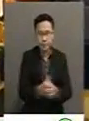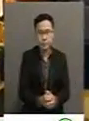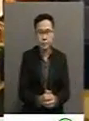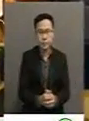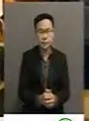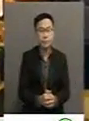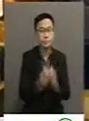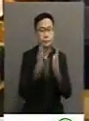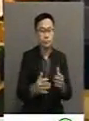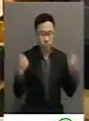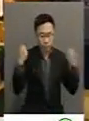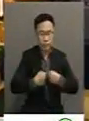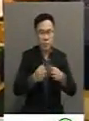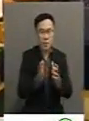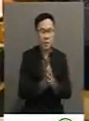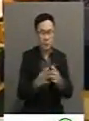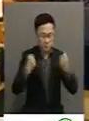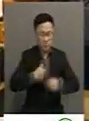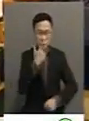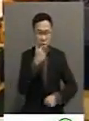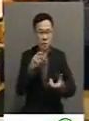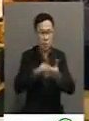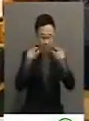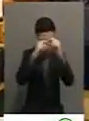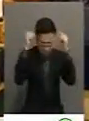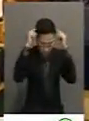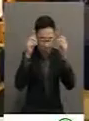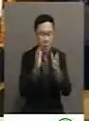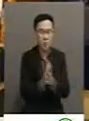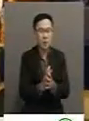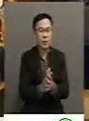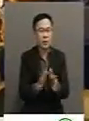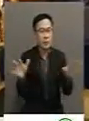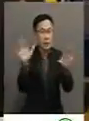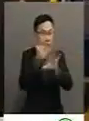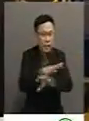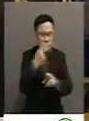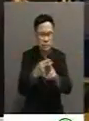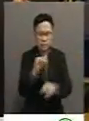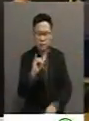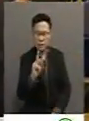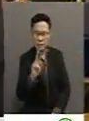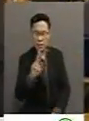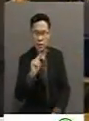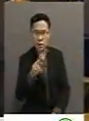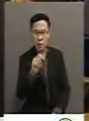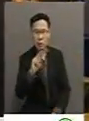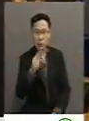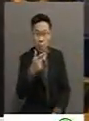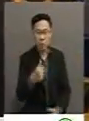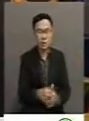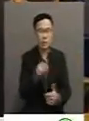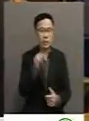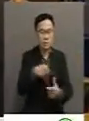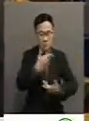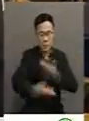ะคะพ่อค้าแต่งชุดไกรทองสีแดงปราบชลวันสร้างสีสันได้อย่างมากทีเดียวที่คุณผู้ชมเห็นอยู่นี่แหละค่ะเป็นร้านธรรมดาแต่